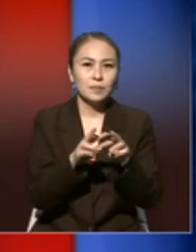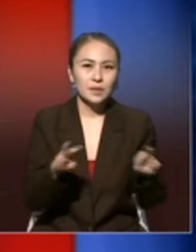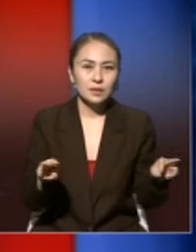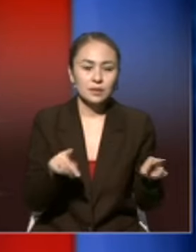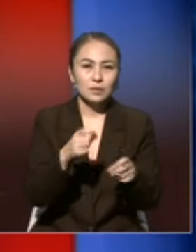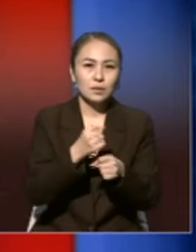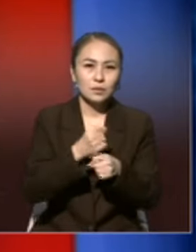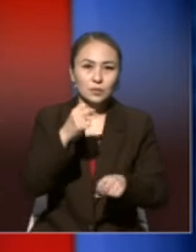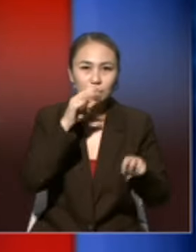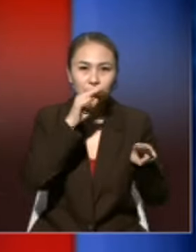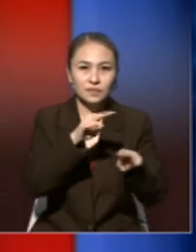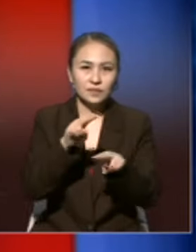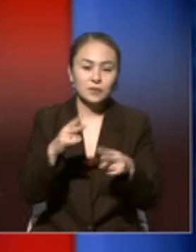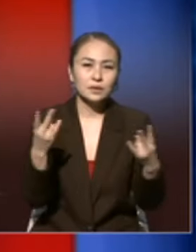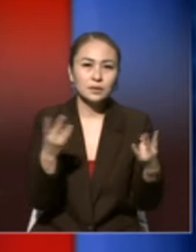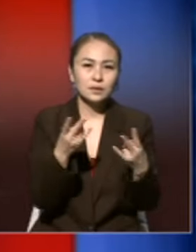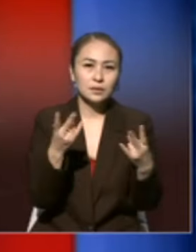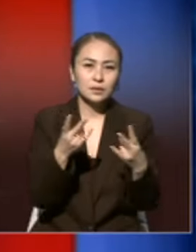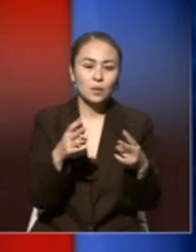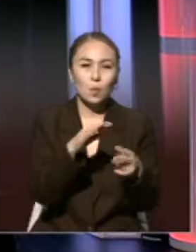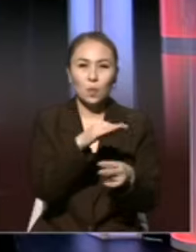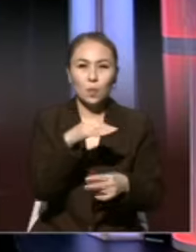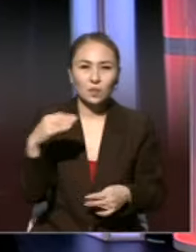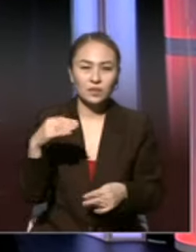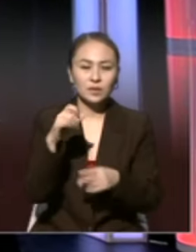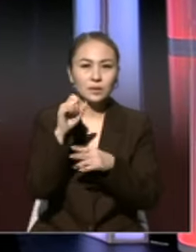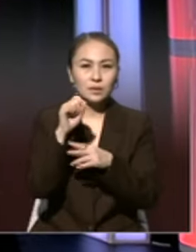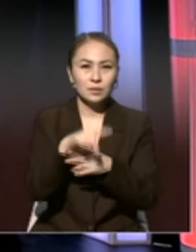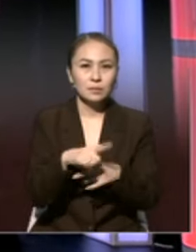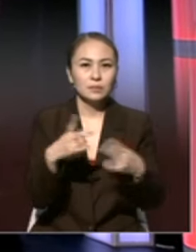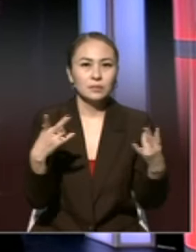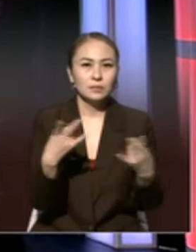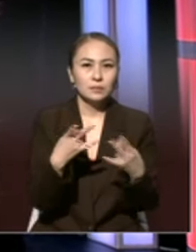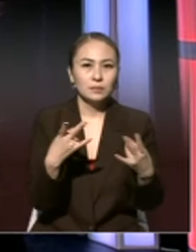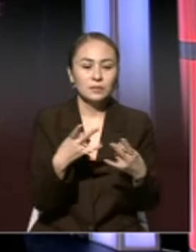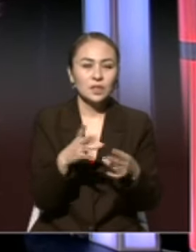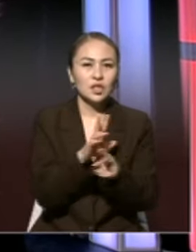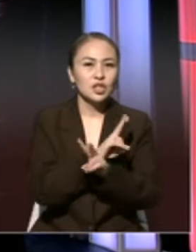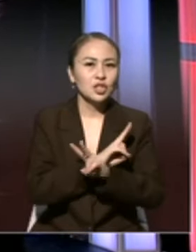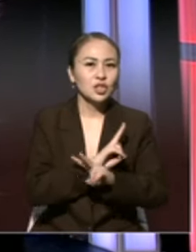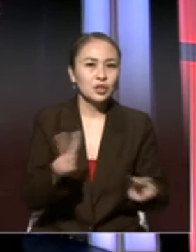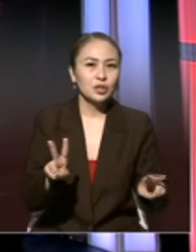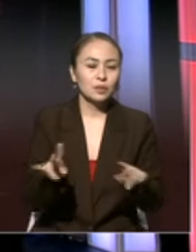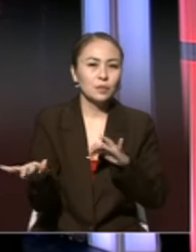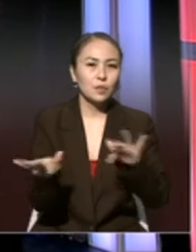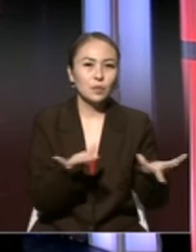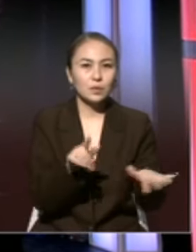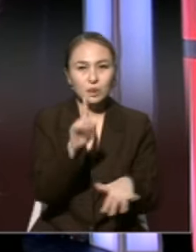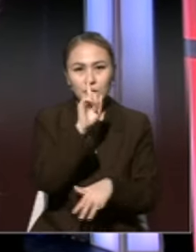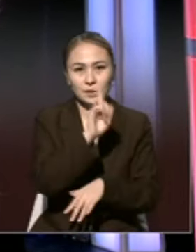мынаны қадағалауың керексің деп ресми тапсырма алмайынша ешкім қозғалмайды.